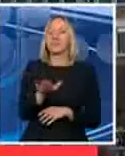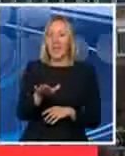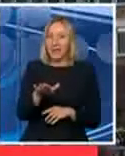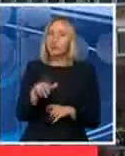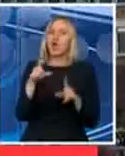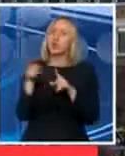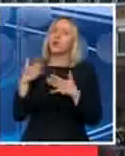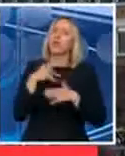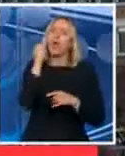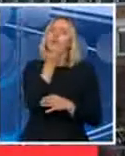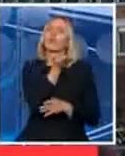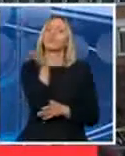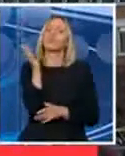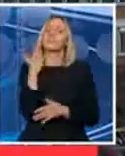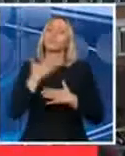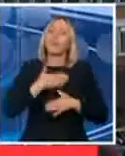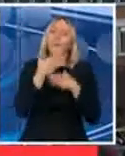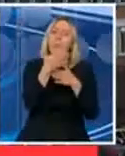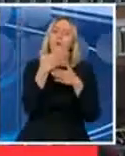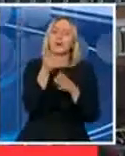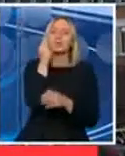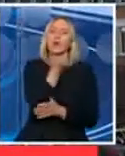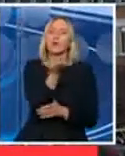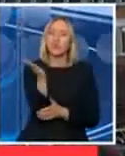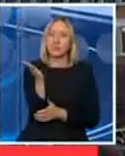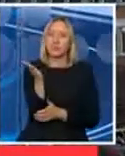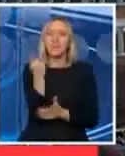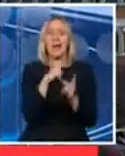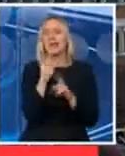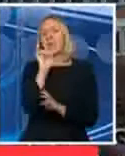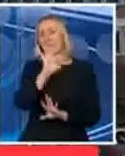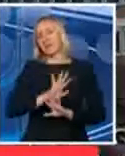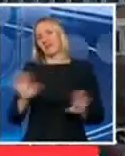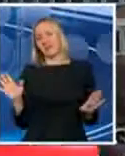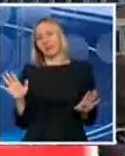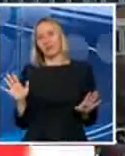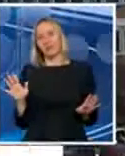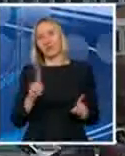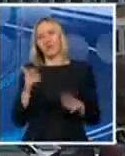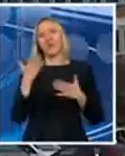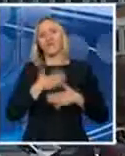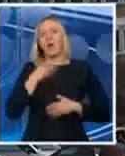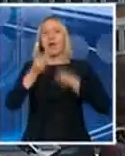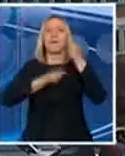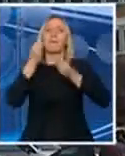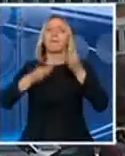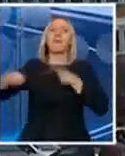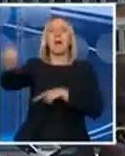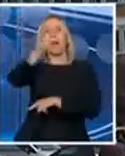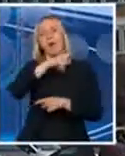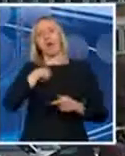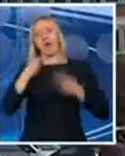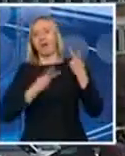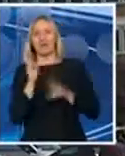i ljude i volela da pomaže ljudima, ali neprimetno. Ona nije želela da se o